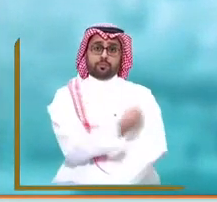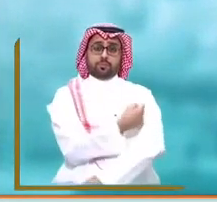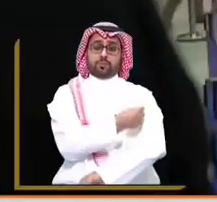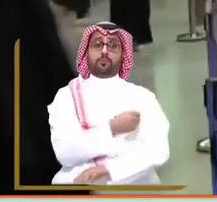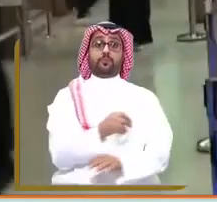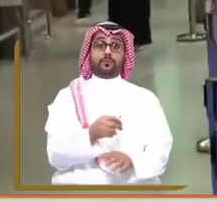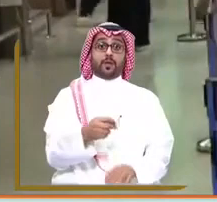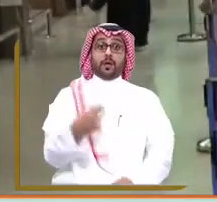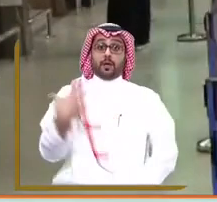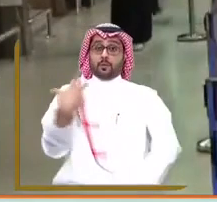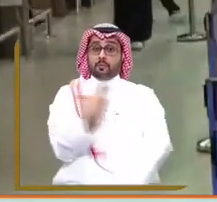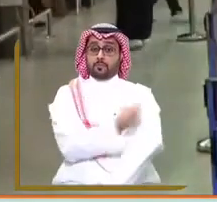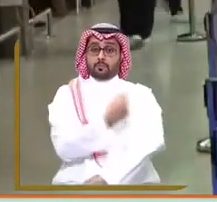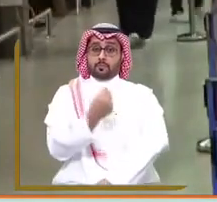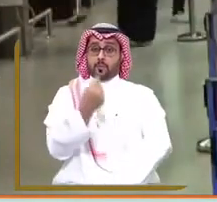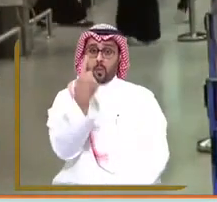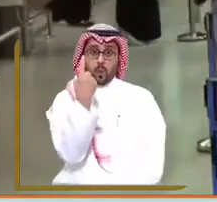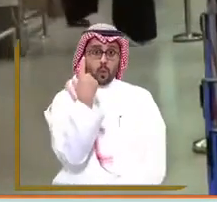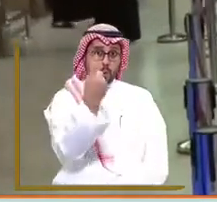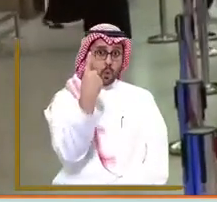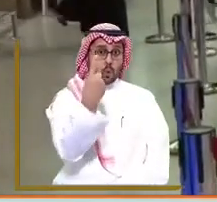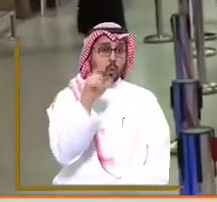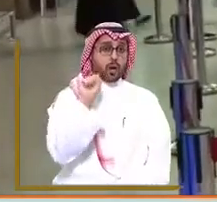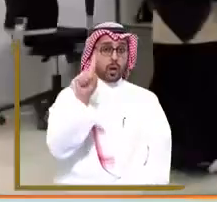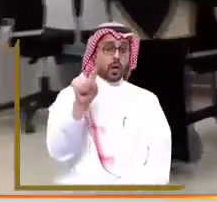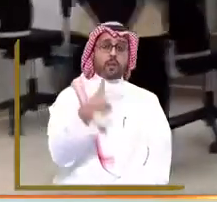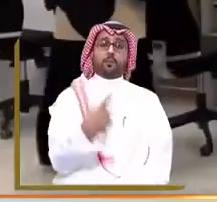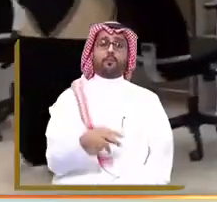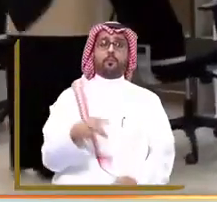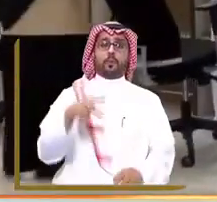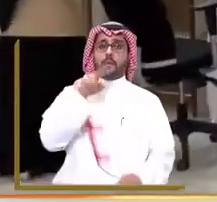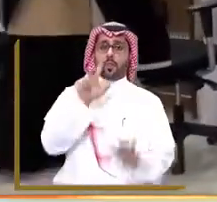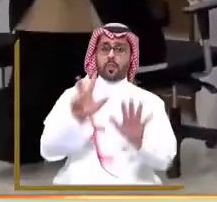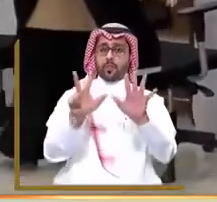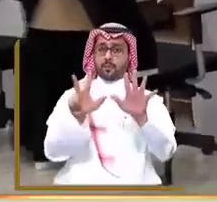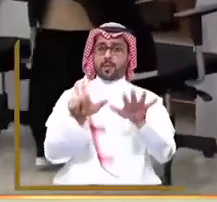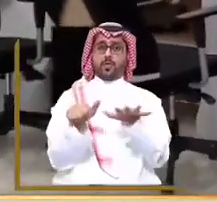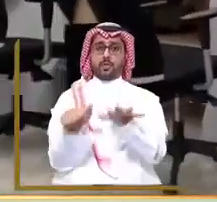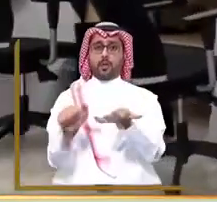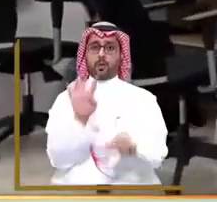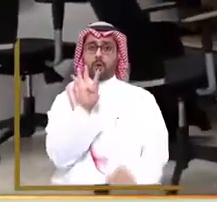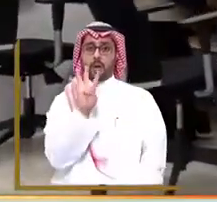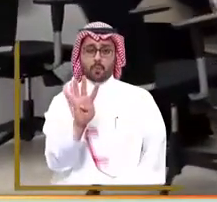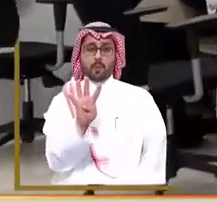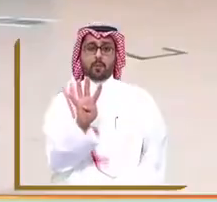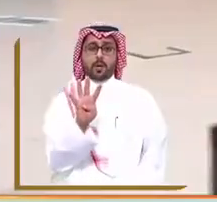إذ بلغ عدد الذين حصلوا على الجرعة الأولى أكثر من 18 مليون و444